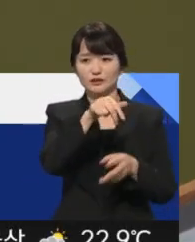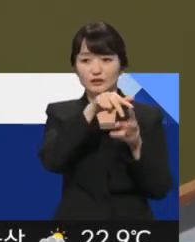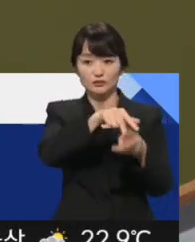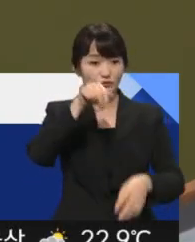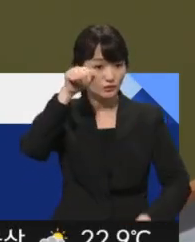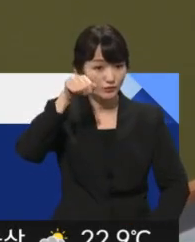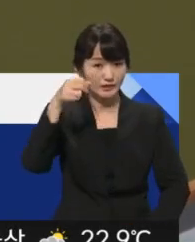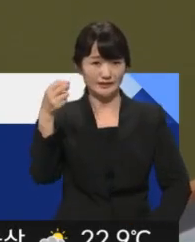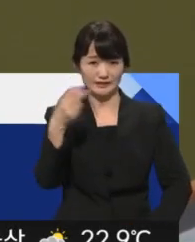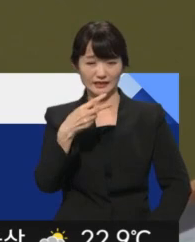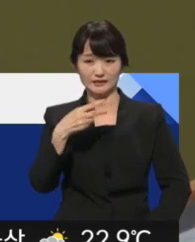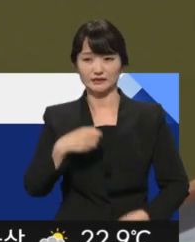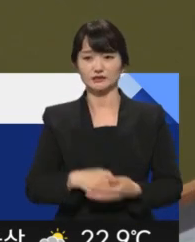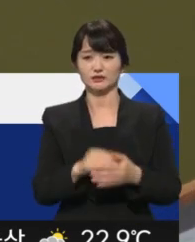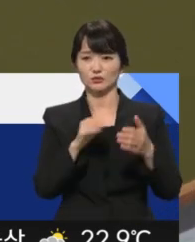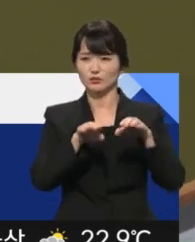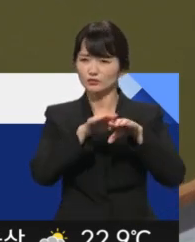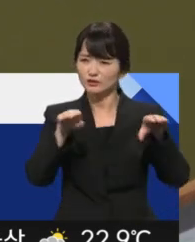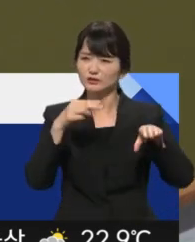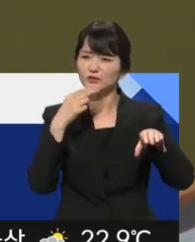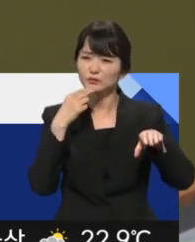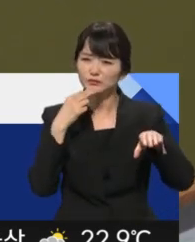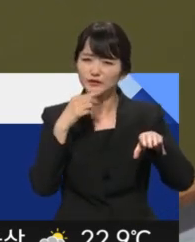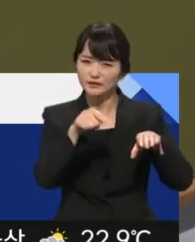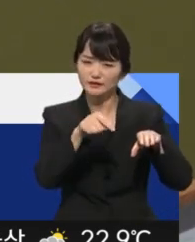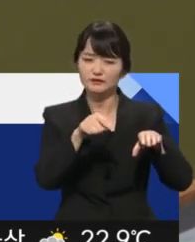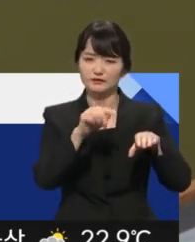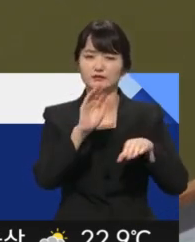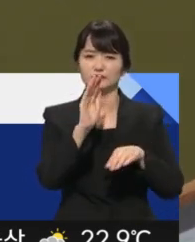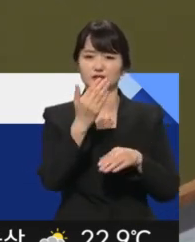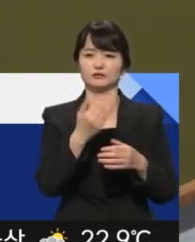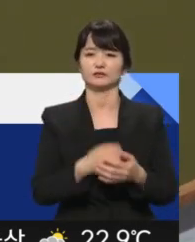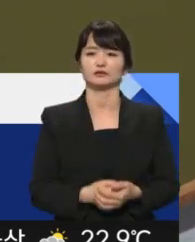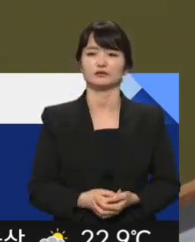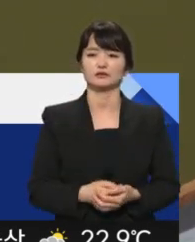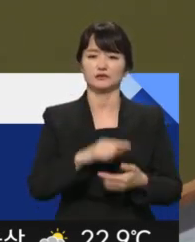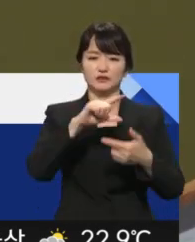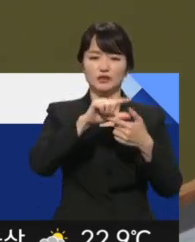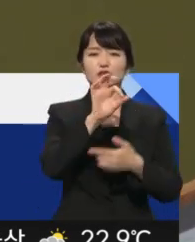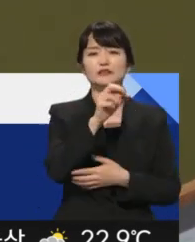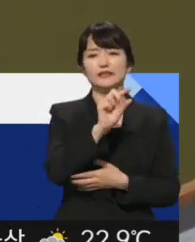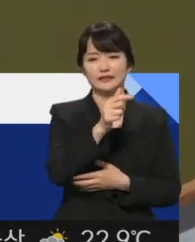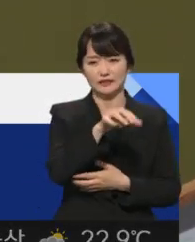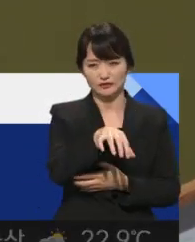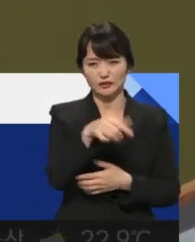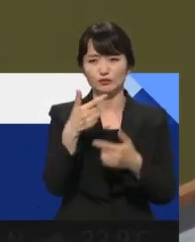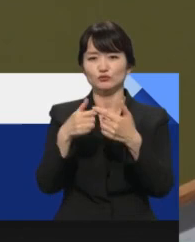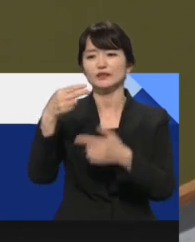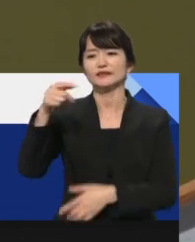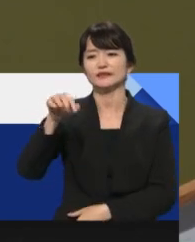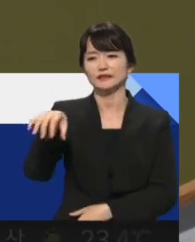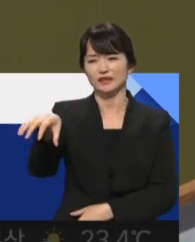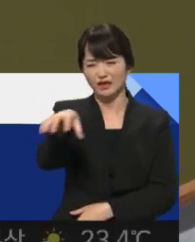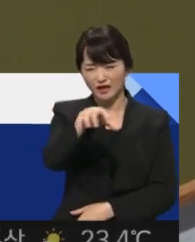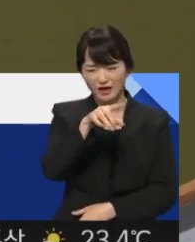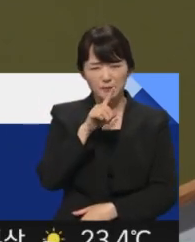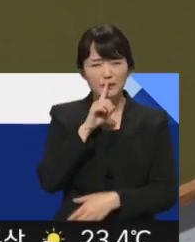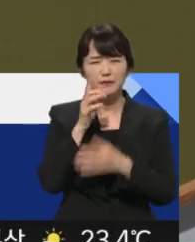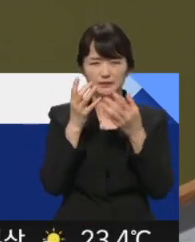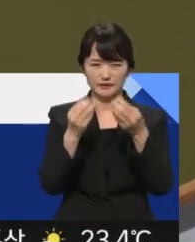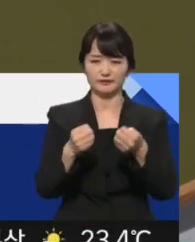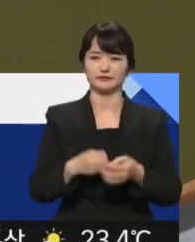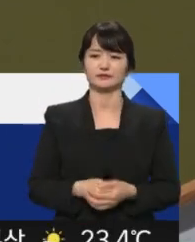한번 내로남불대 공정이라는 프레임이 형성되는 것이기 때문에 거기 뭐 경남 양산, 뭐 부산 사상, 별의별 이야기가 다